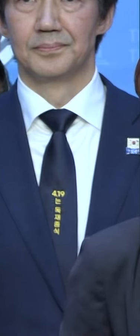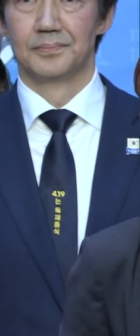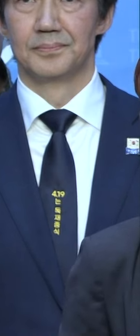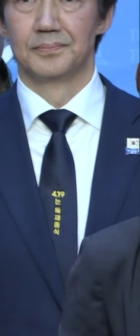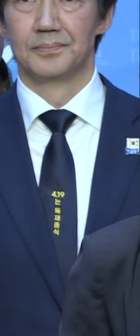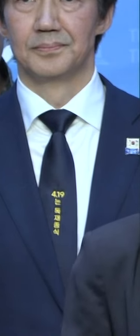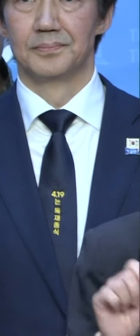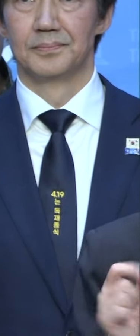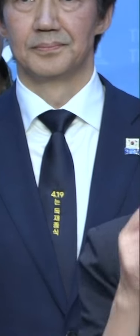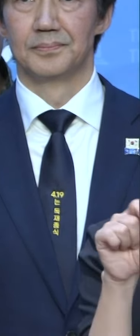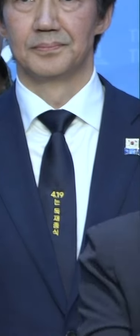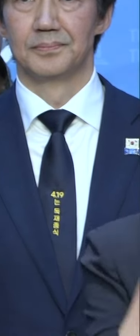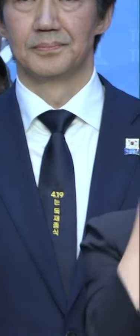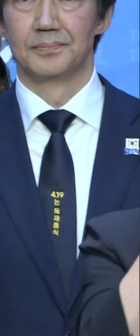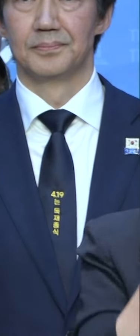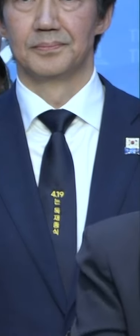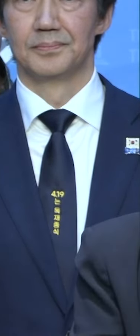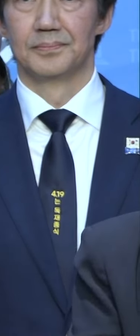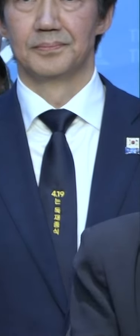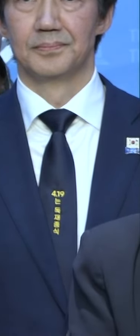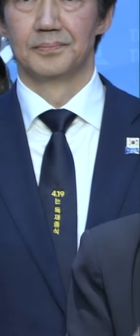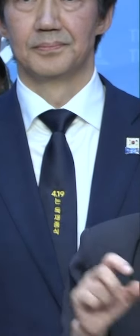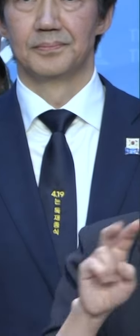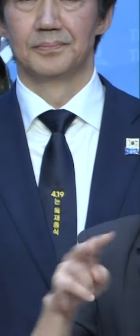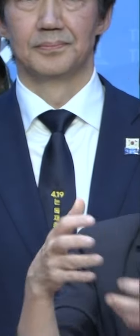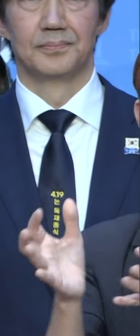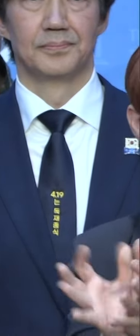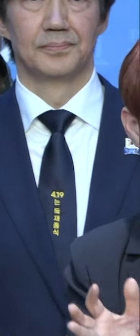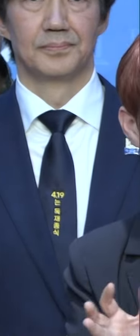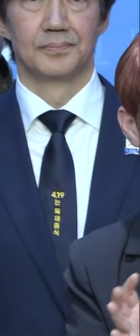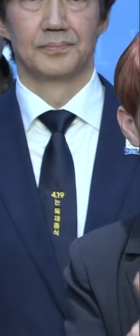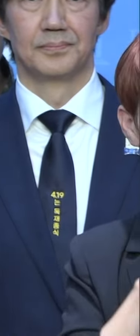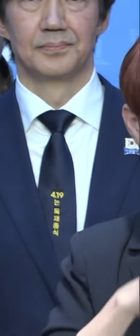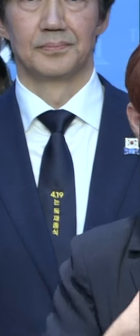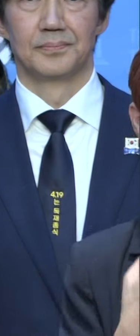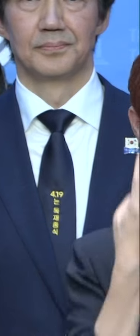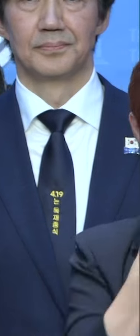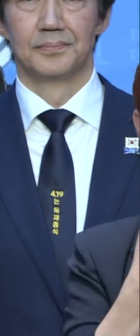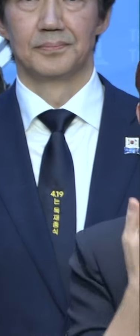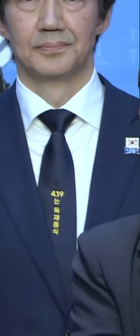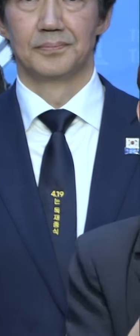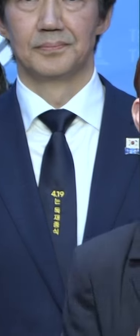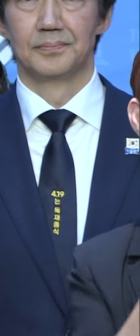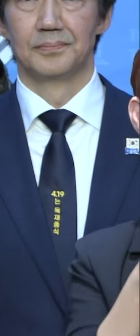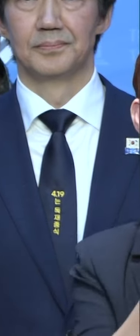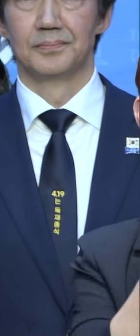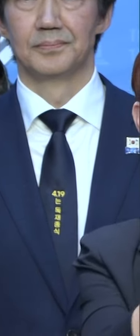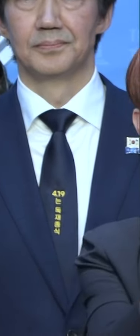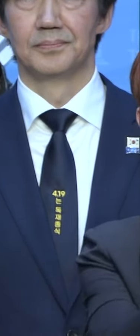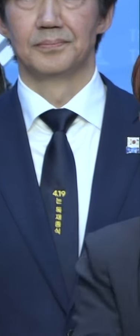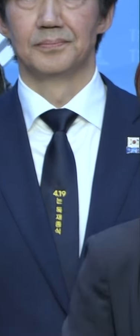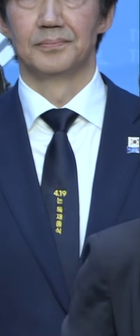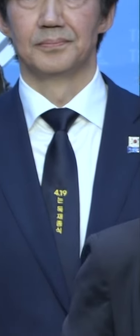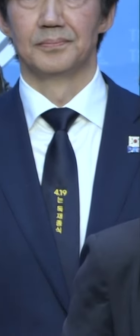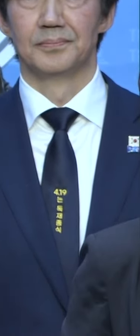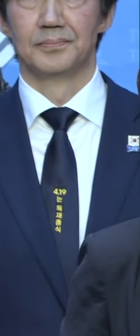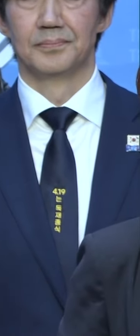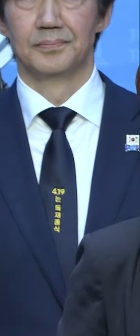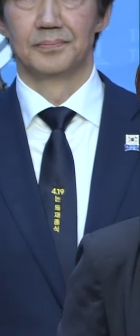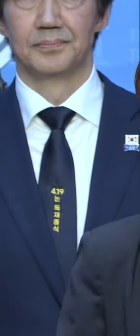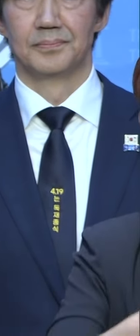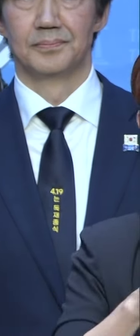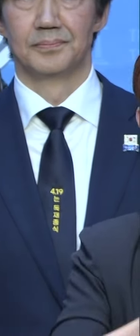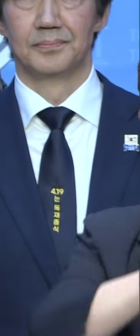특검법에 대해서 야당이 계속 진상규명을 위해 가지고 통과시켜 달라고 이야기하고 있는 것입니다이 간절한